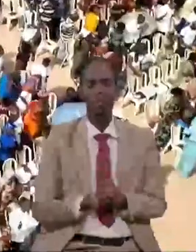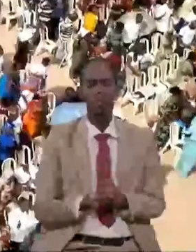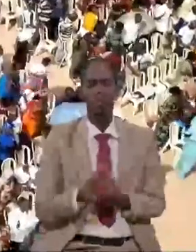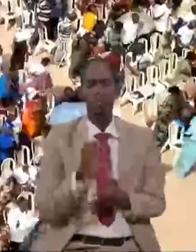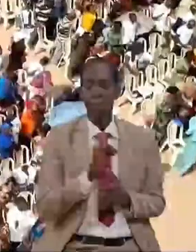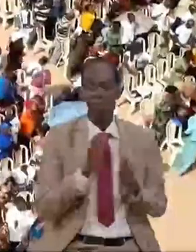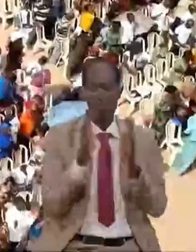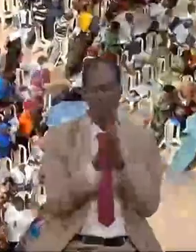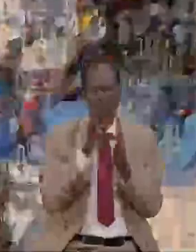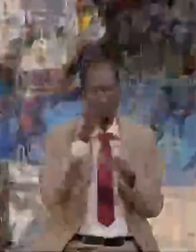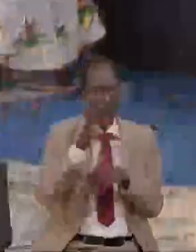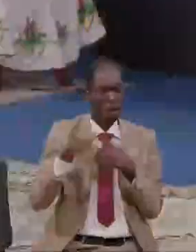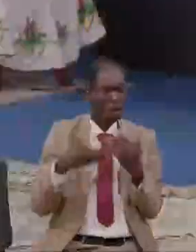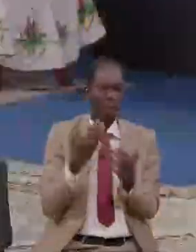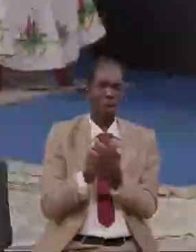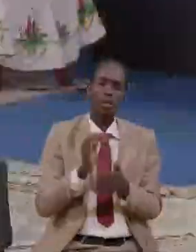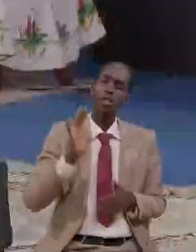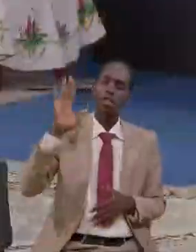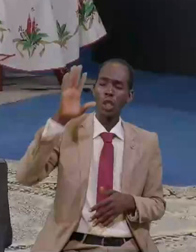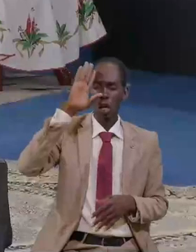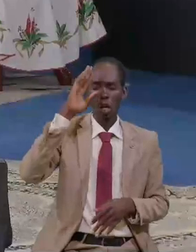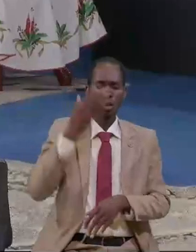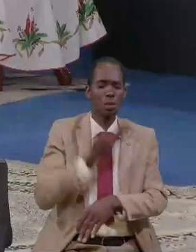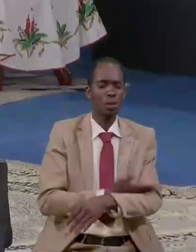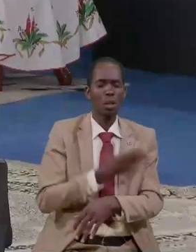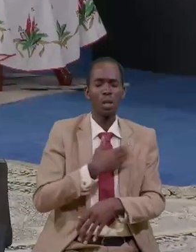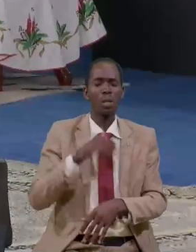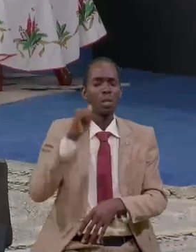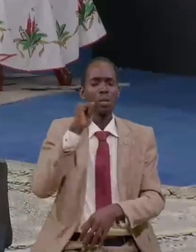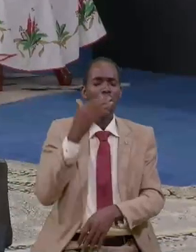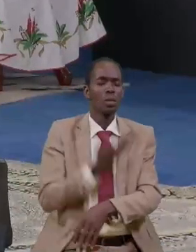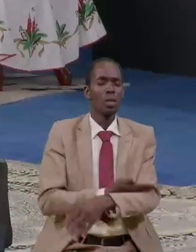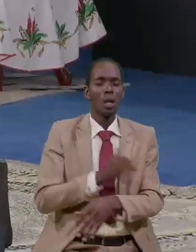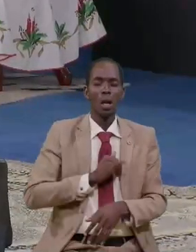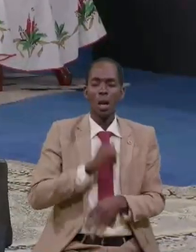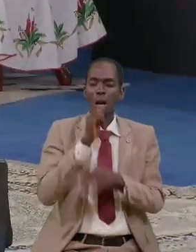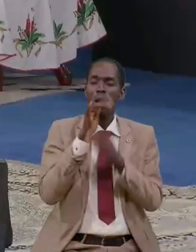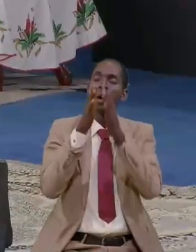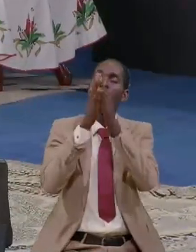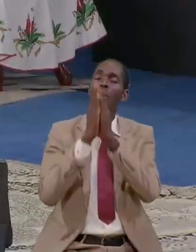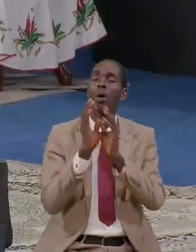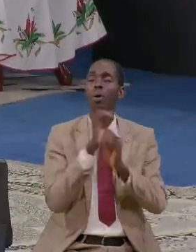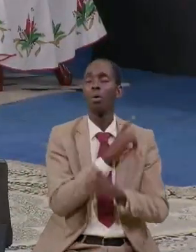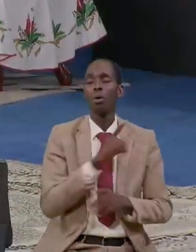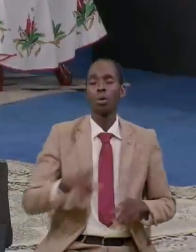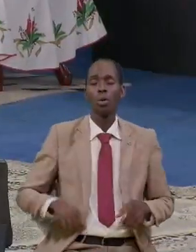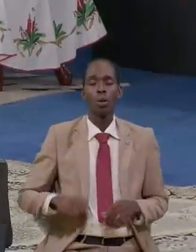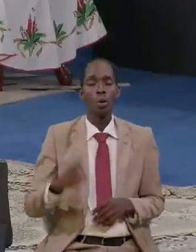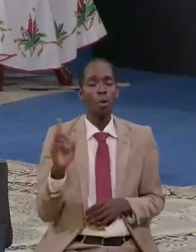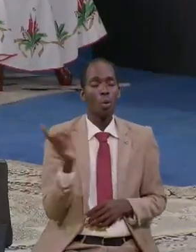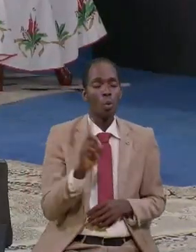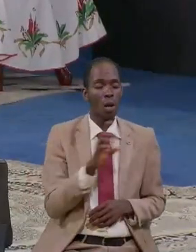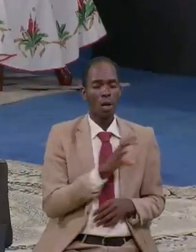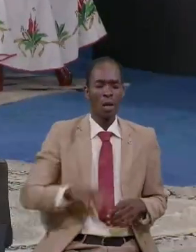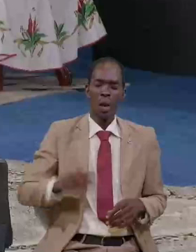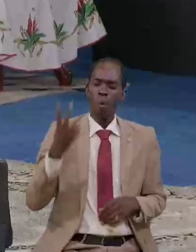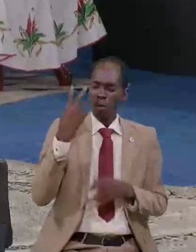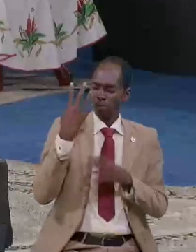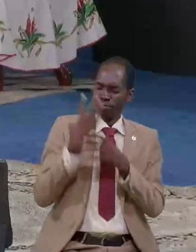je prie pour tous tes fils et tes filles. Je demande, Seigneur, là où Christ était